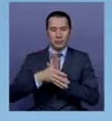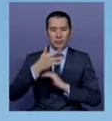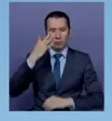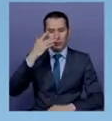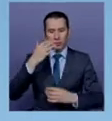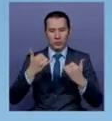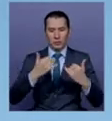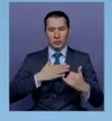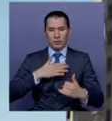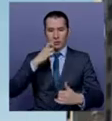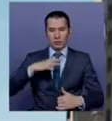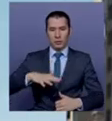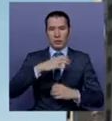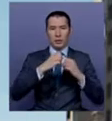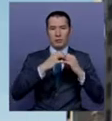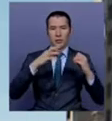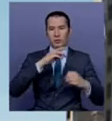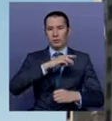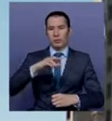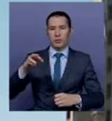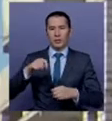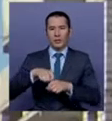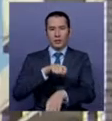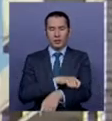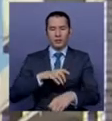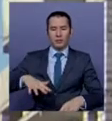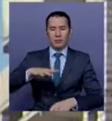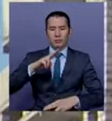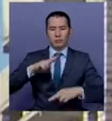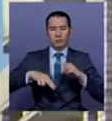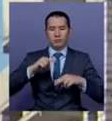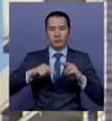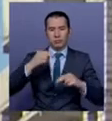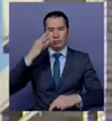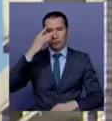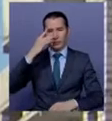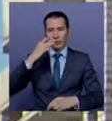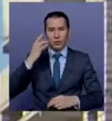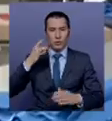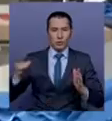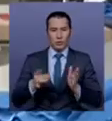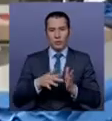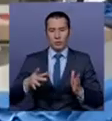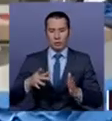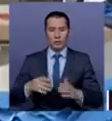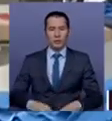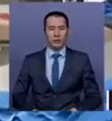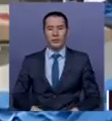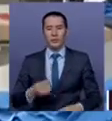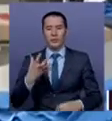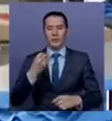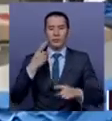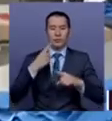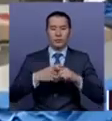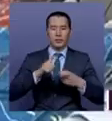миллион шаршы метр немесе 150 мың пәтер мен үй құрылысының рекордтық көлемі жоспарланған. Сонымен қатар президент